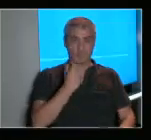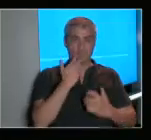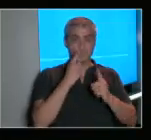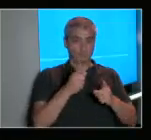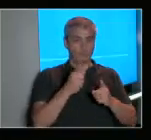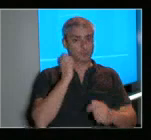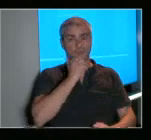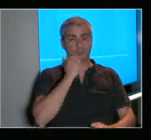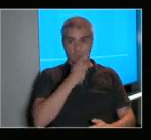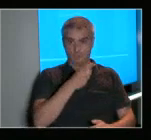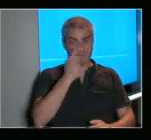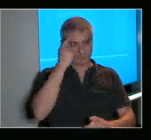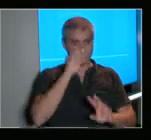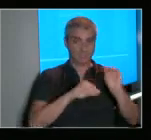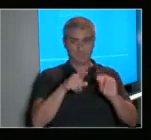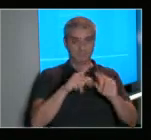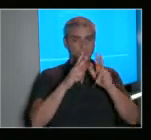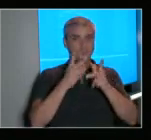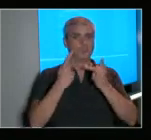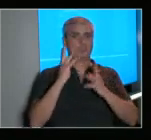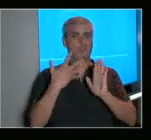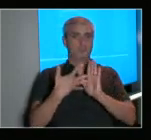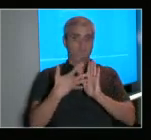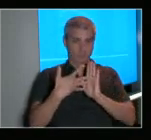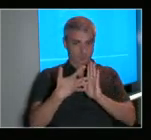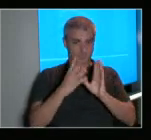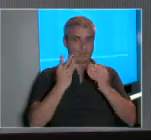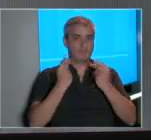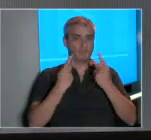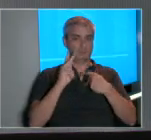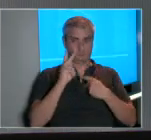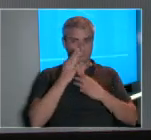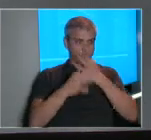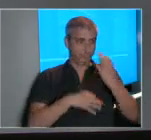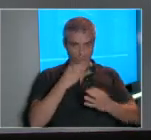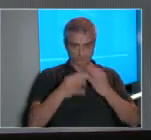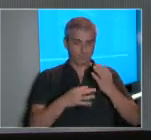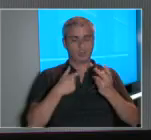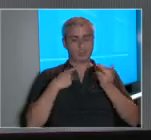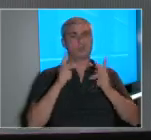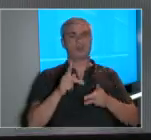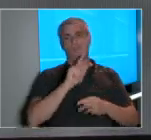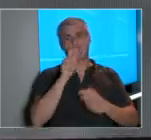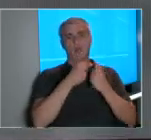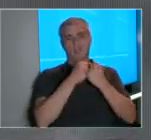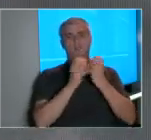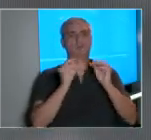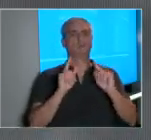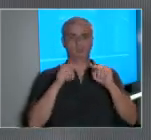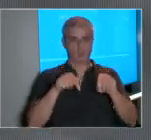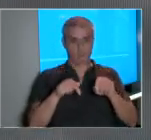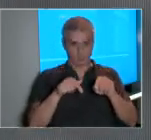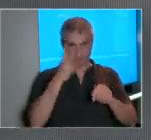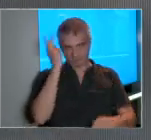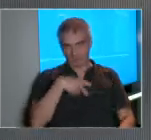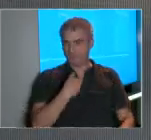הזה, היומיומי, ונדע לצרוך אותו בצורה הרבה יותר ביקורתית, עם הרבה יותר שאלות, נוכל אולי להתמודד עם מה שקורה פה